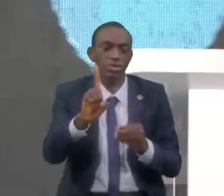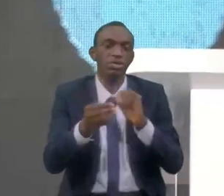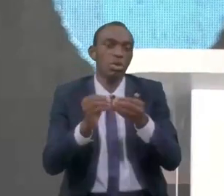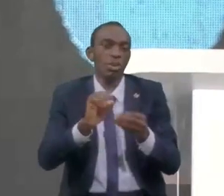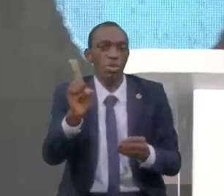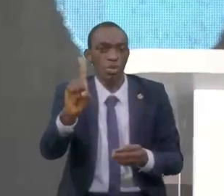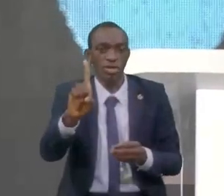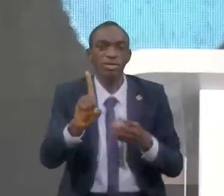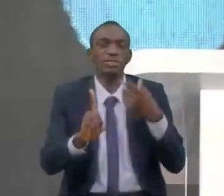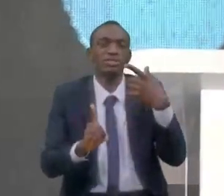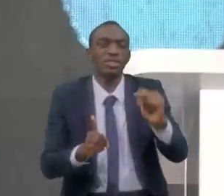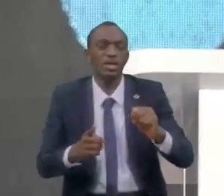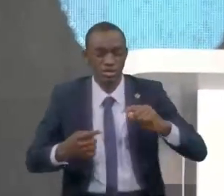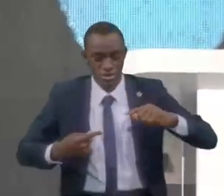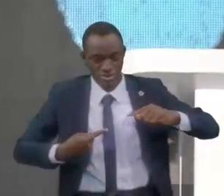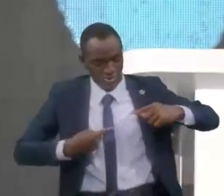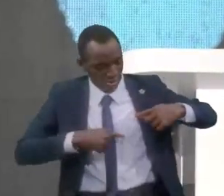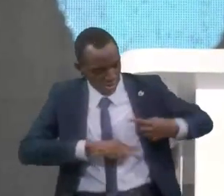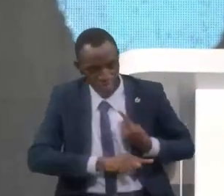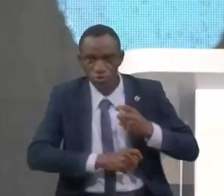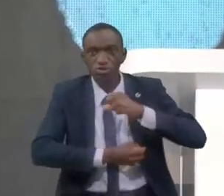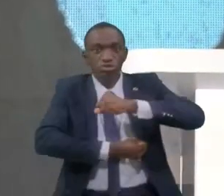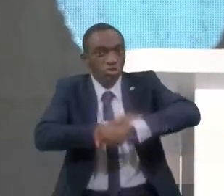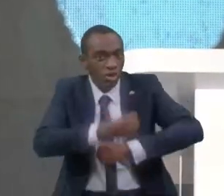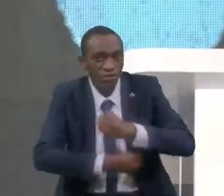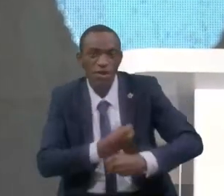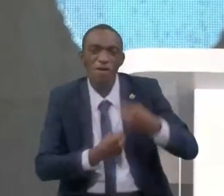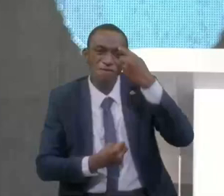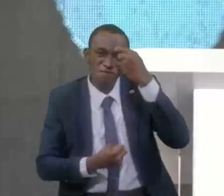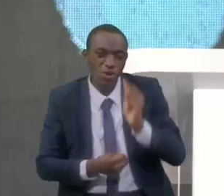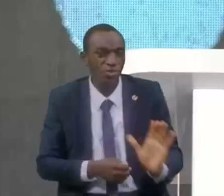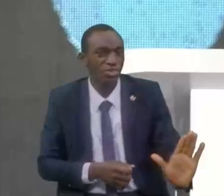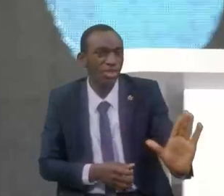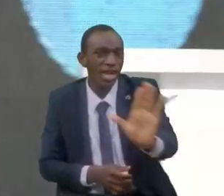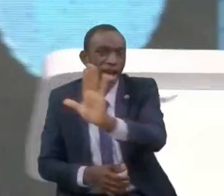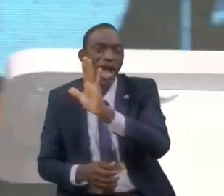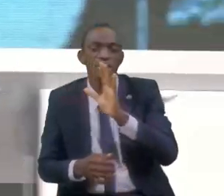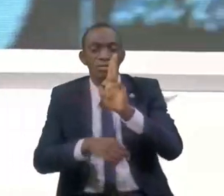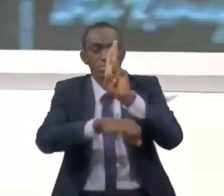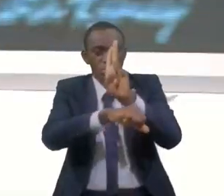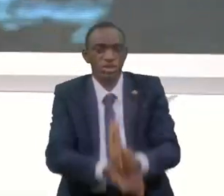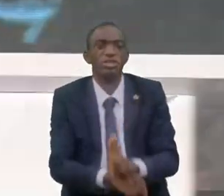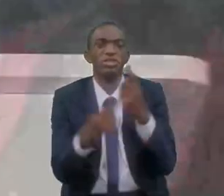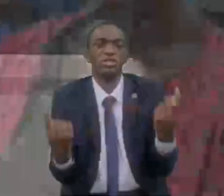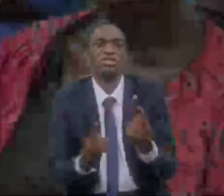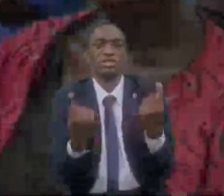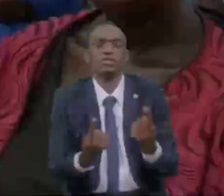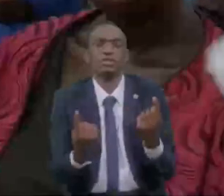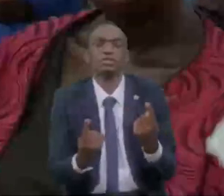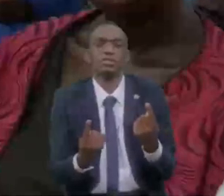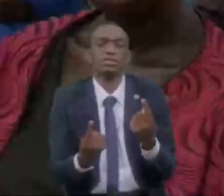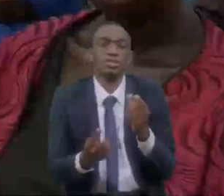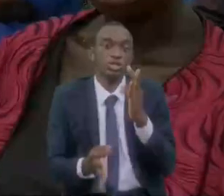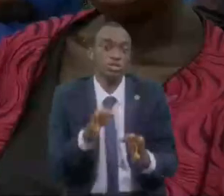illimité. Premier point, la souffrance atroce pour le péché mignon. Si